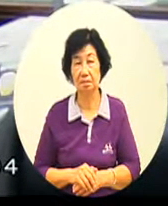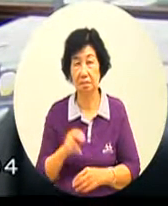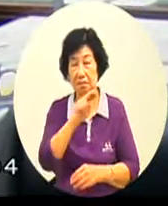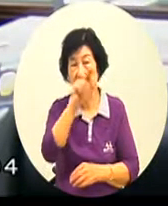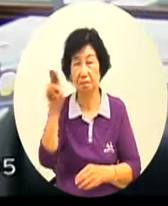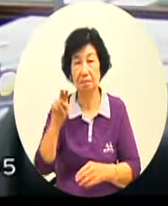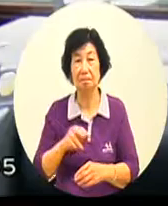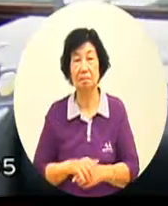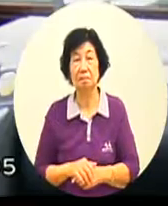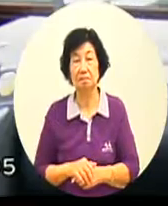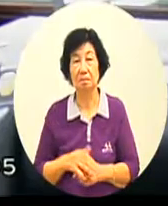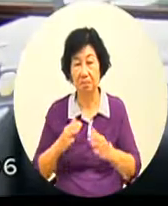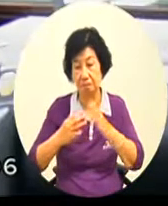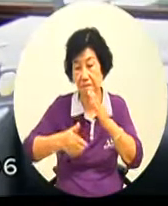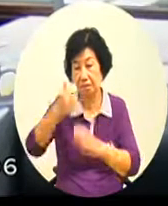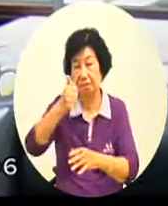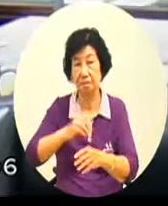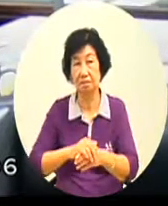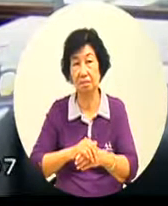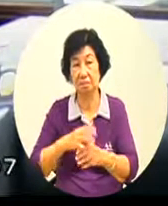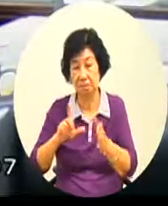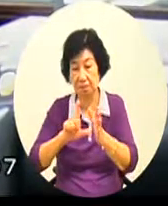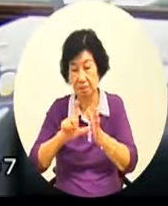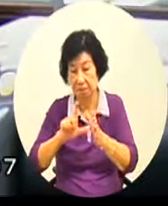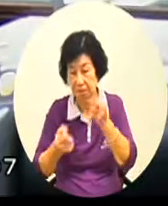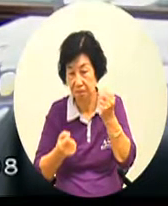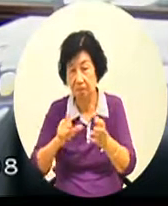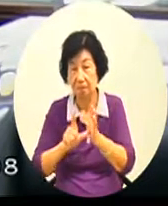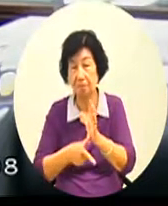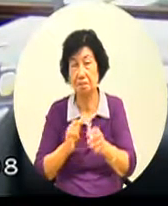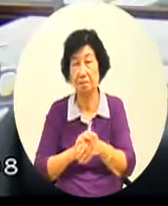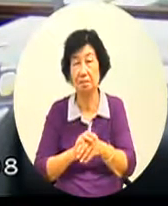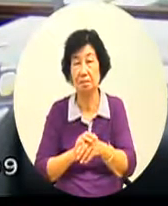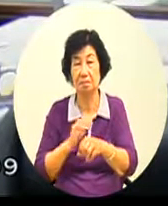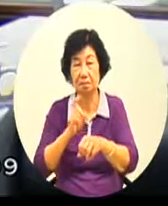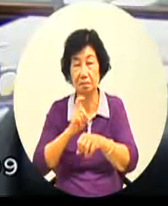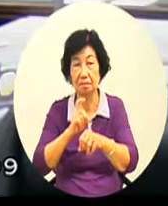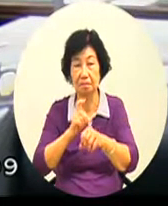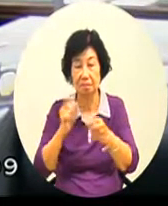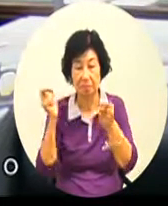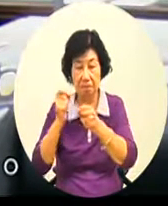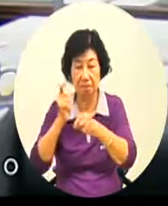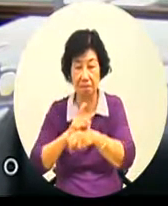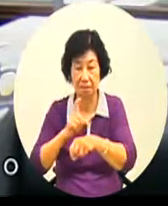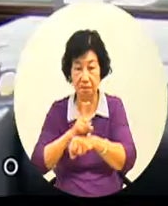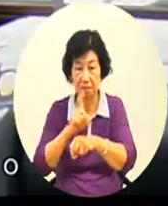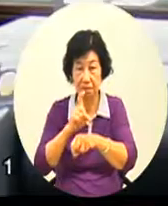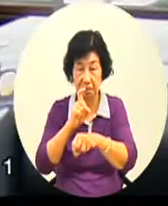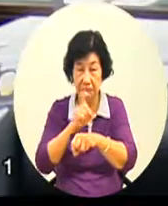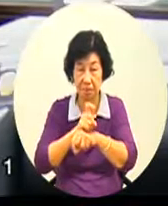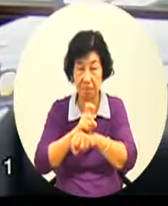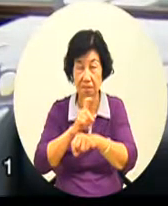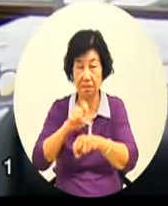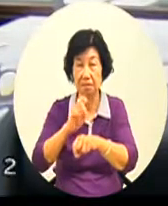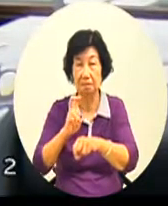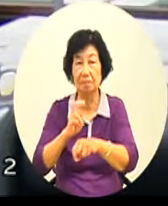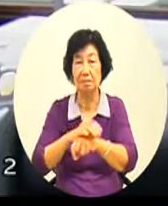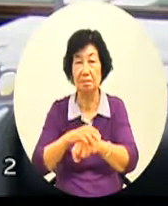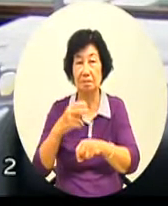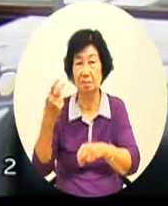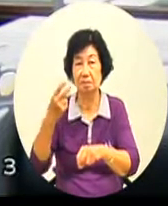是市长的司机的时间最短都有10.8个小时、11个小时。如果两个人加起来